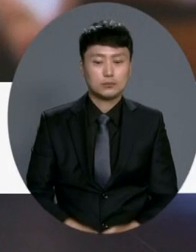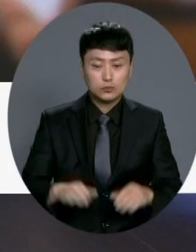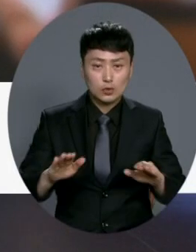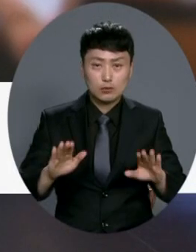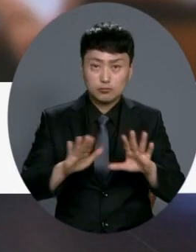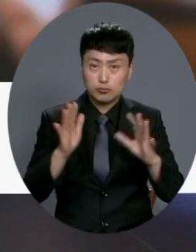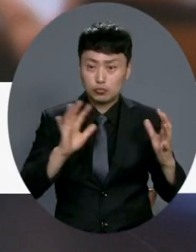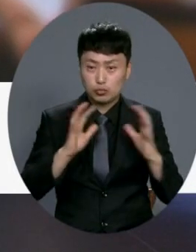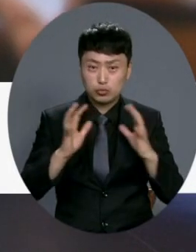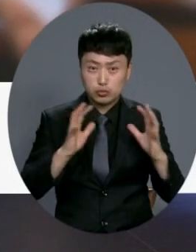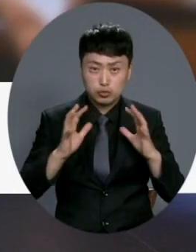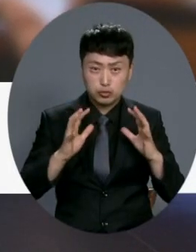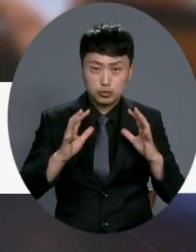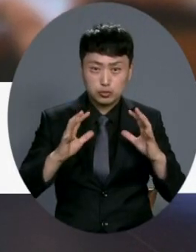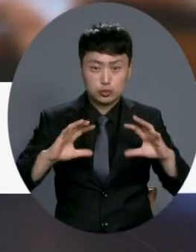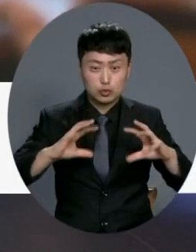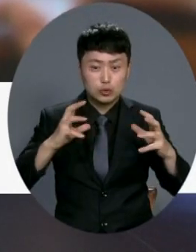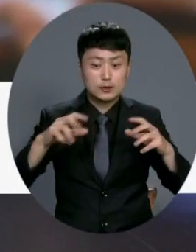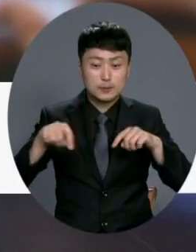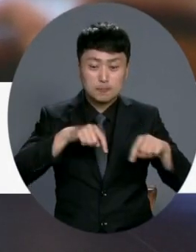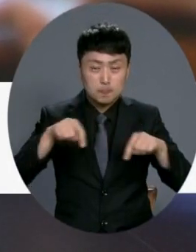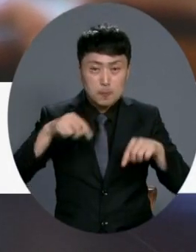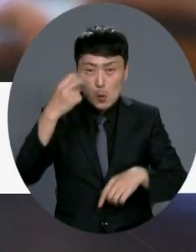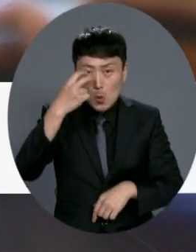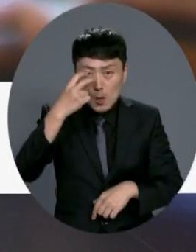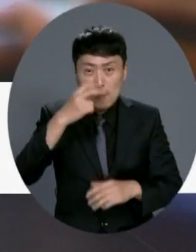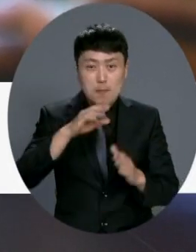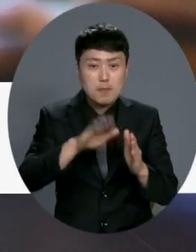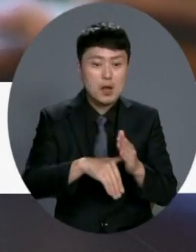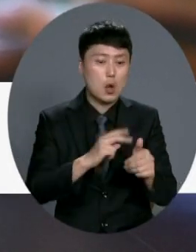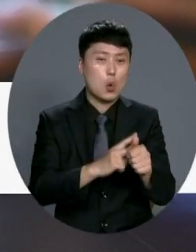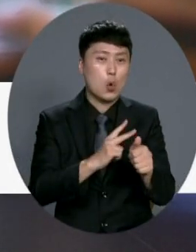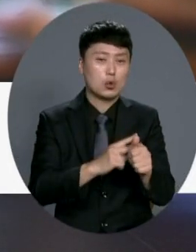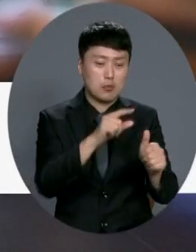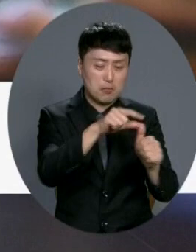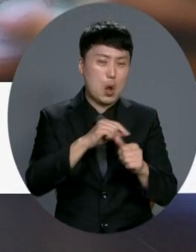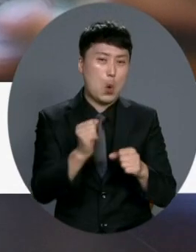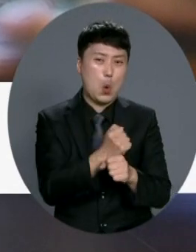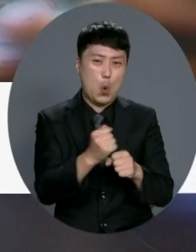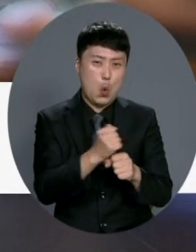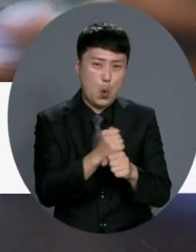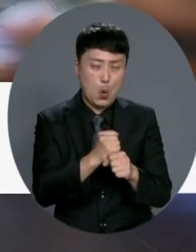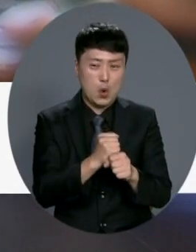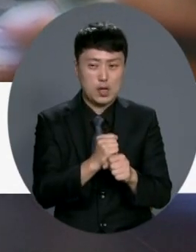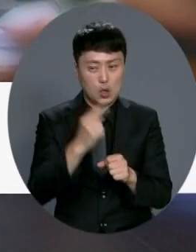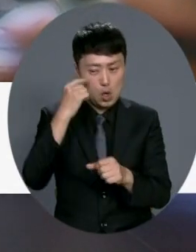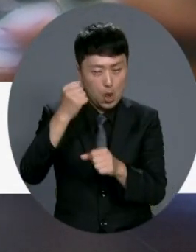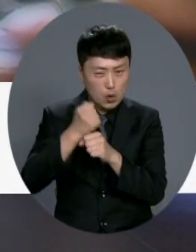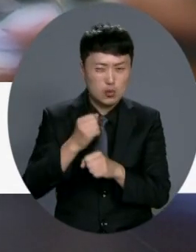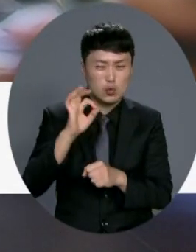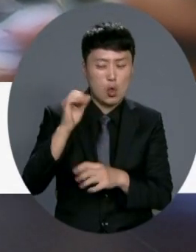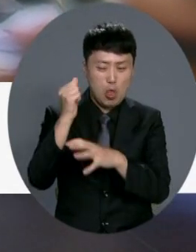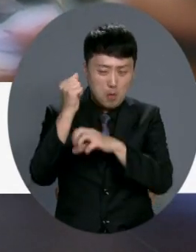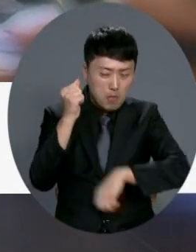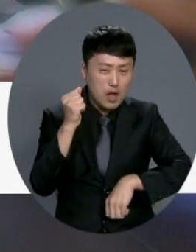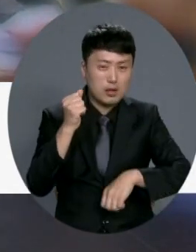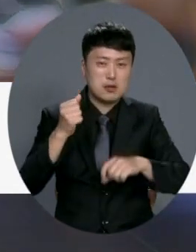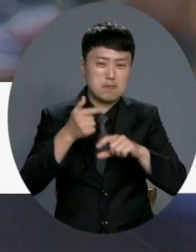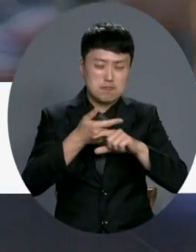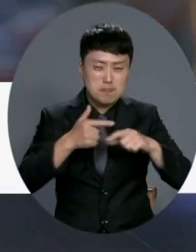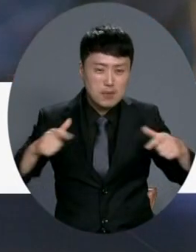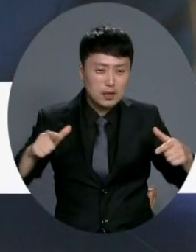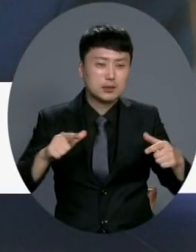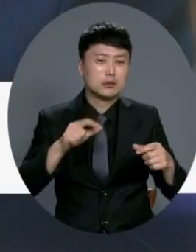오늘 열린 지방 거점 국립대학 국정감사에서 교수 채용 비리와 교수 연구비 횡령 등 경북대 각종